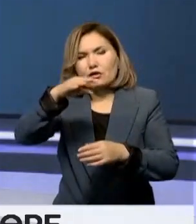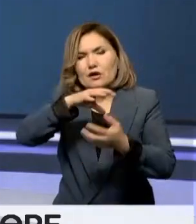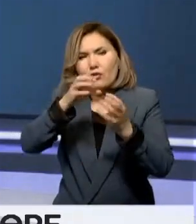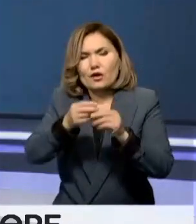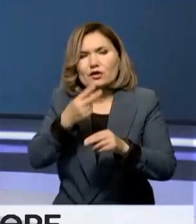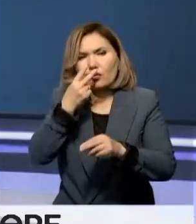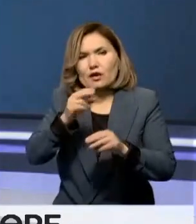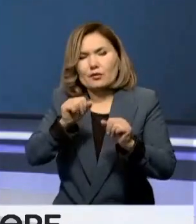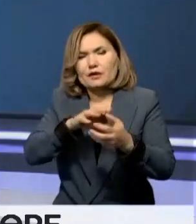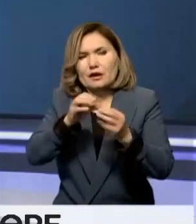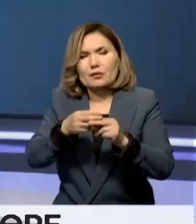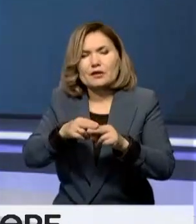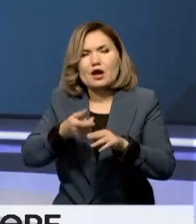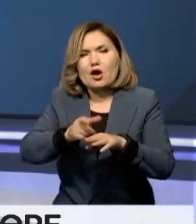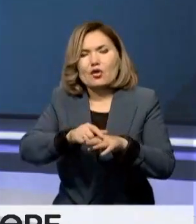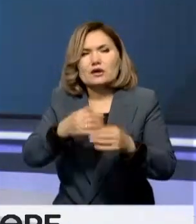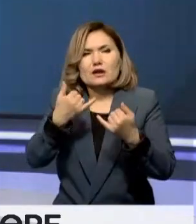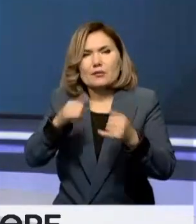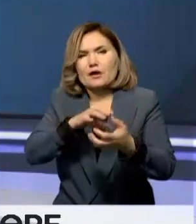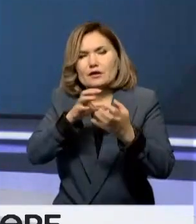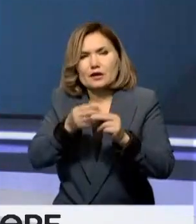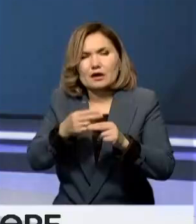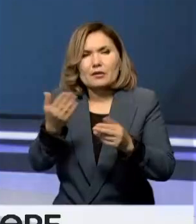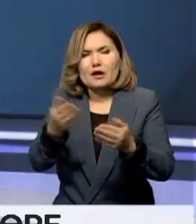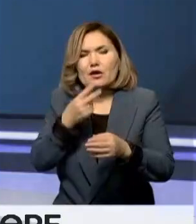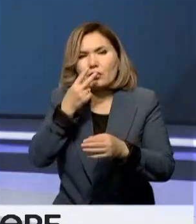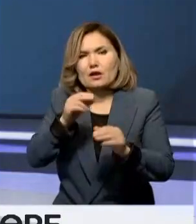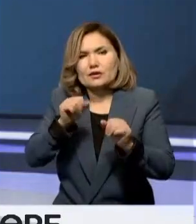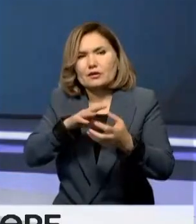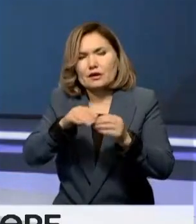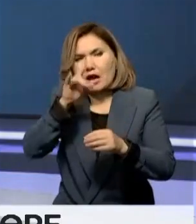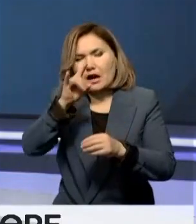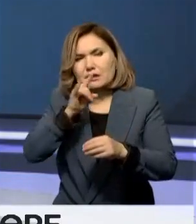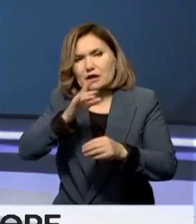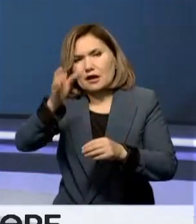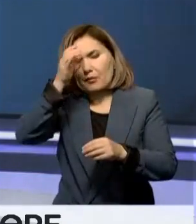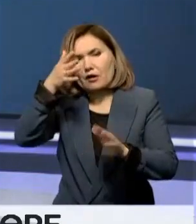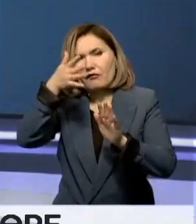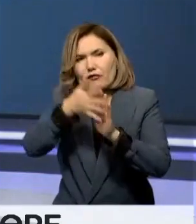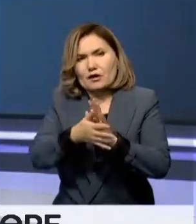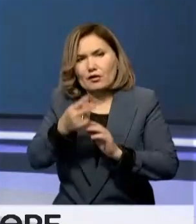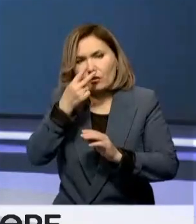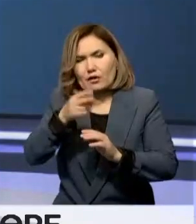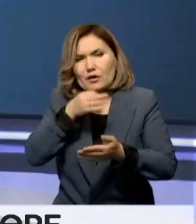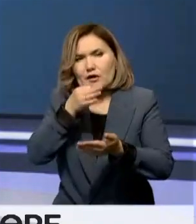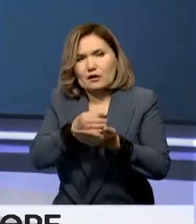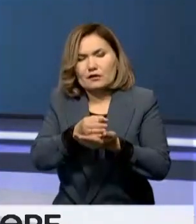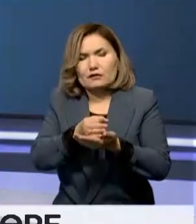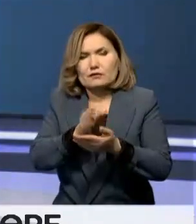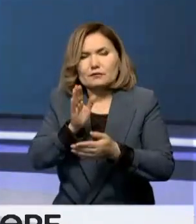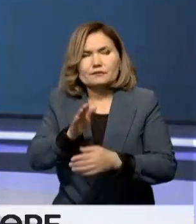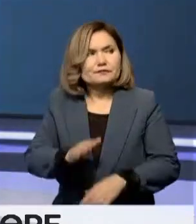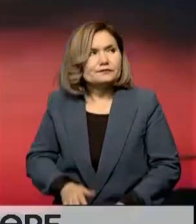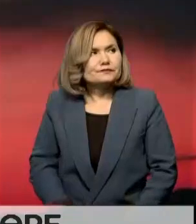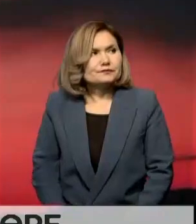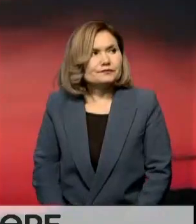көруге болады. Кеңістіктегі құбылысты қашан және қалай тамашалауға болатынын отандық астрофизиктер айтып берді.